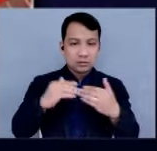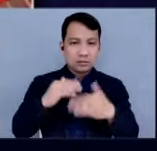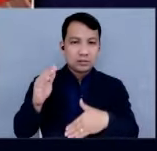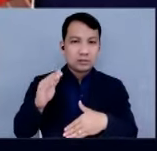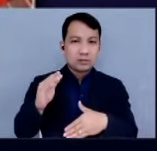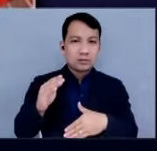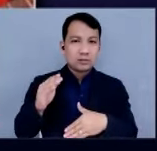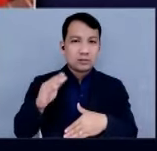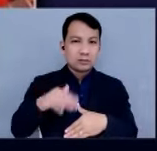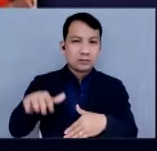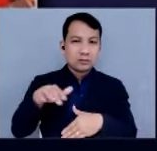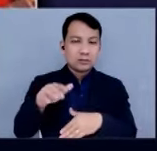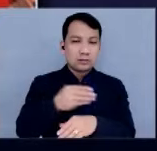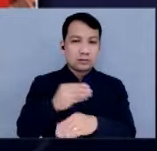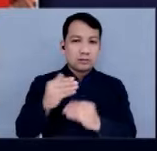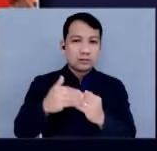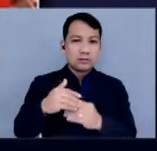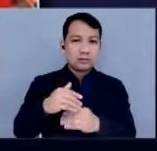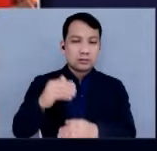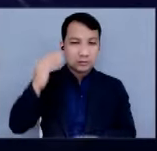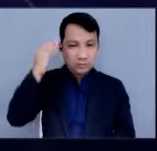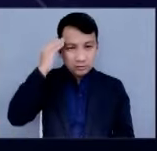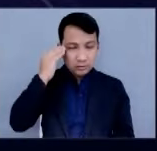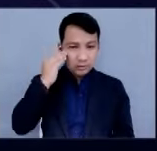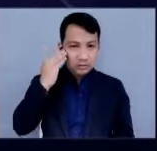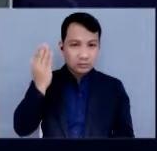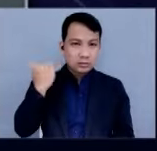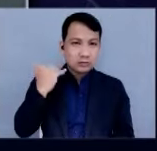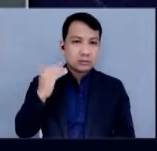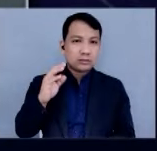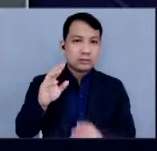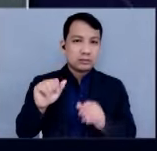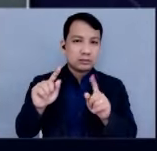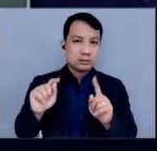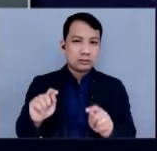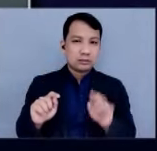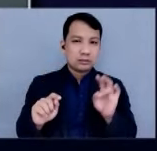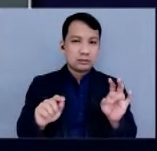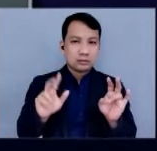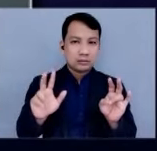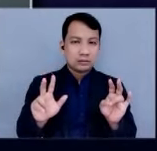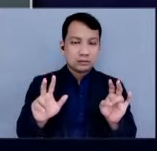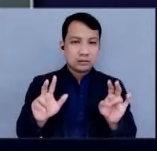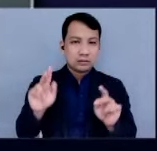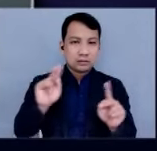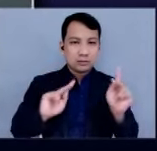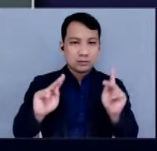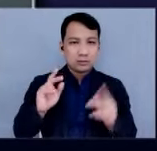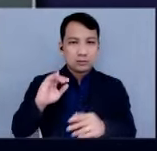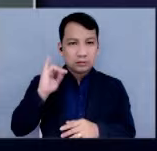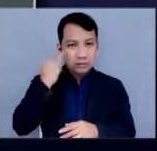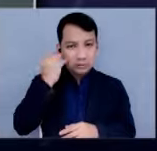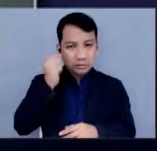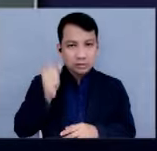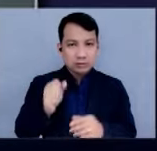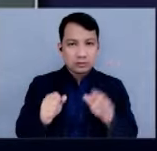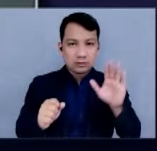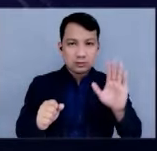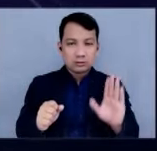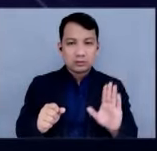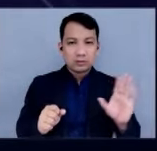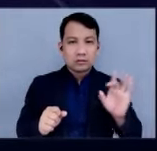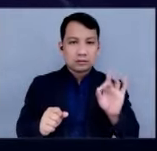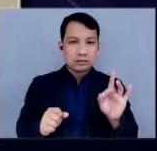Music Festival sa South Korea nitong weekend. 7:30 p.m. bukas ang performance si Josh, habang sa Linggo, 8 p.m.